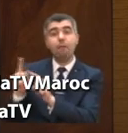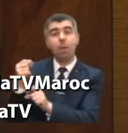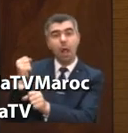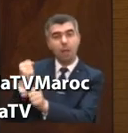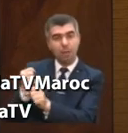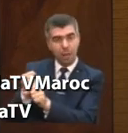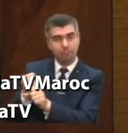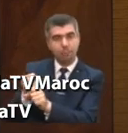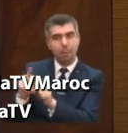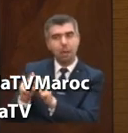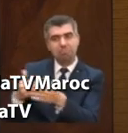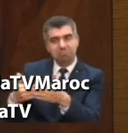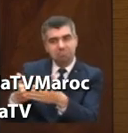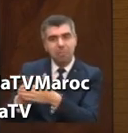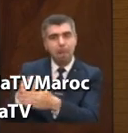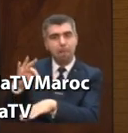تكيف القانون للعلاقة